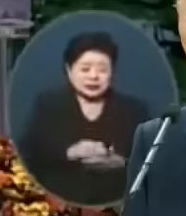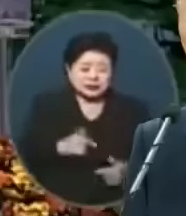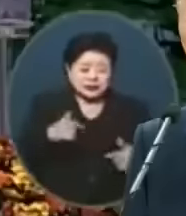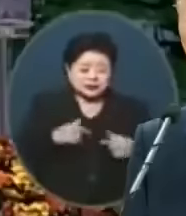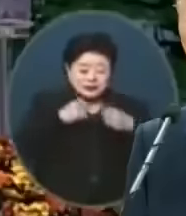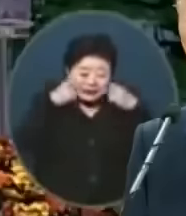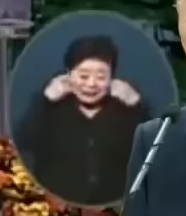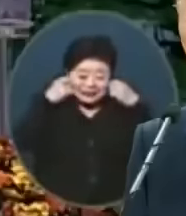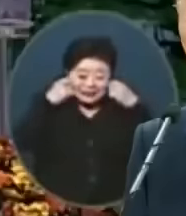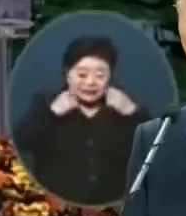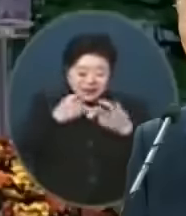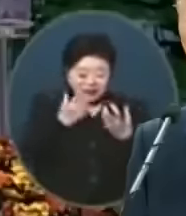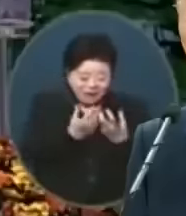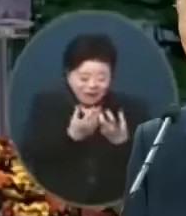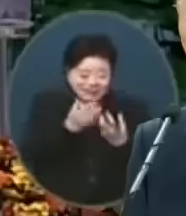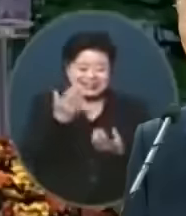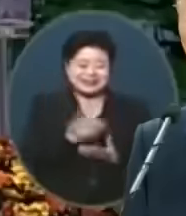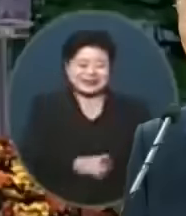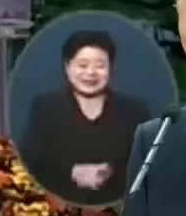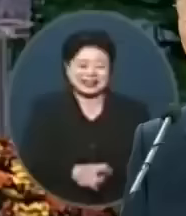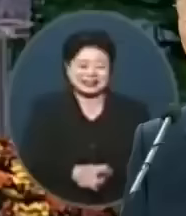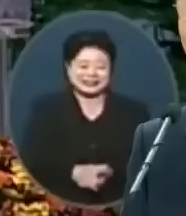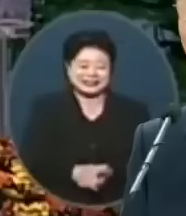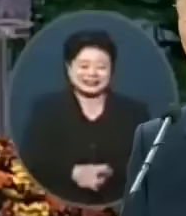즐거움이 가득 차게 되는 것입니다.